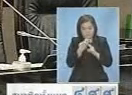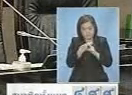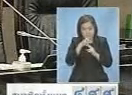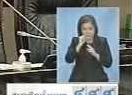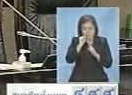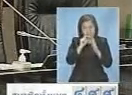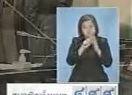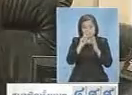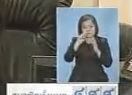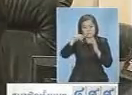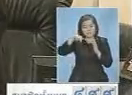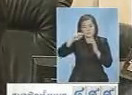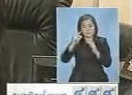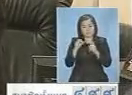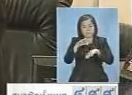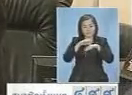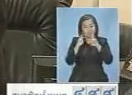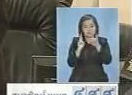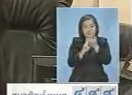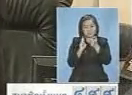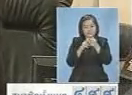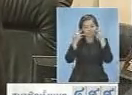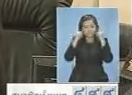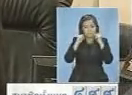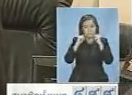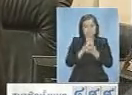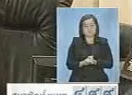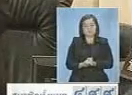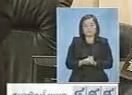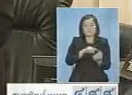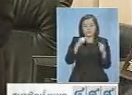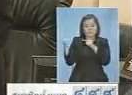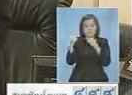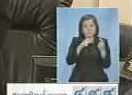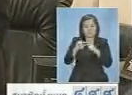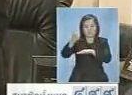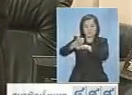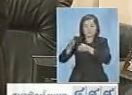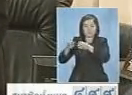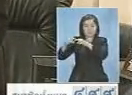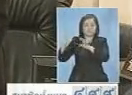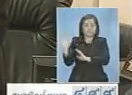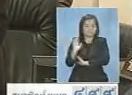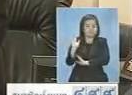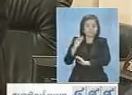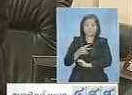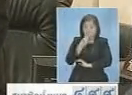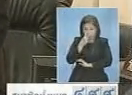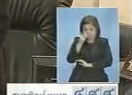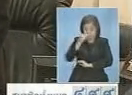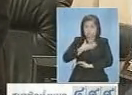ากจะต่อล้อต่อเถียงกับท่านอภิสิทธิ์นะครับผลงานวิจัยของผมเนี่ยท่านไปดู